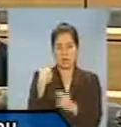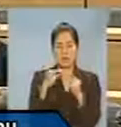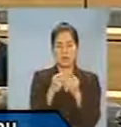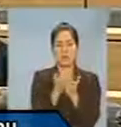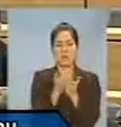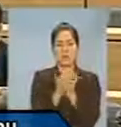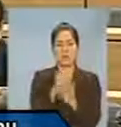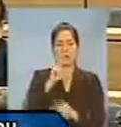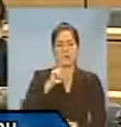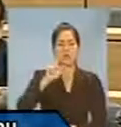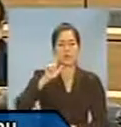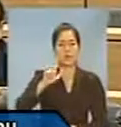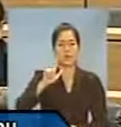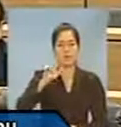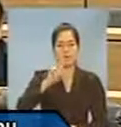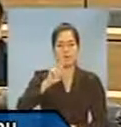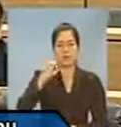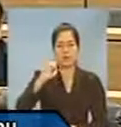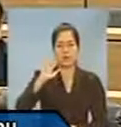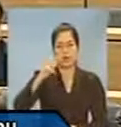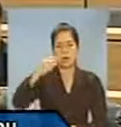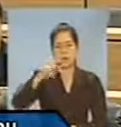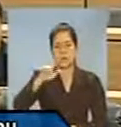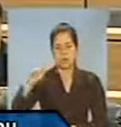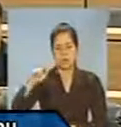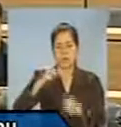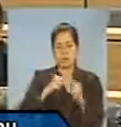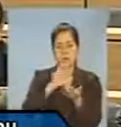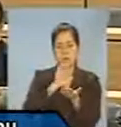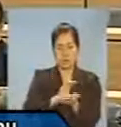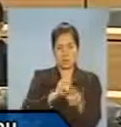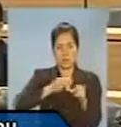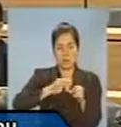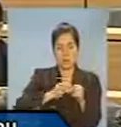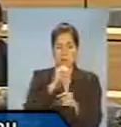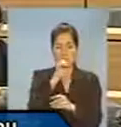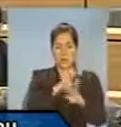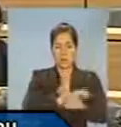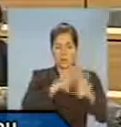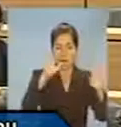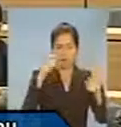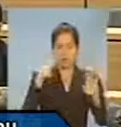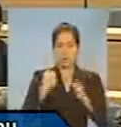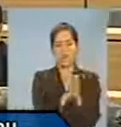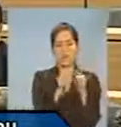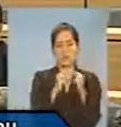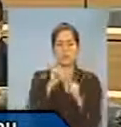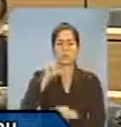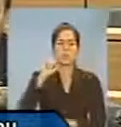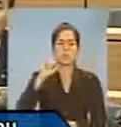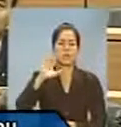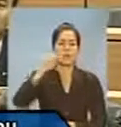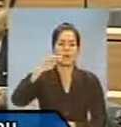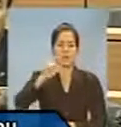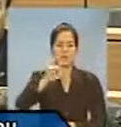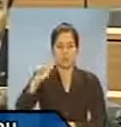250,000 ล้านลืมไม่ได้ครับกองทุนน้ำมันไหนบอกว่าจะยกเลิกไงครับขาดทุนไปแล้ว 30,000 กว่าล้านครับ สูญเสียรายได้